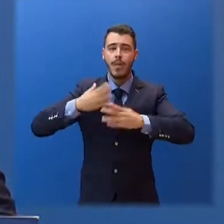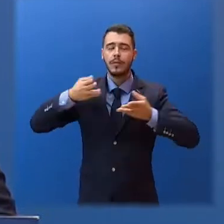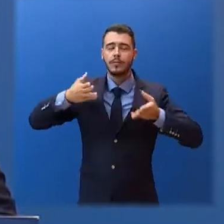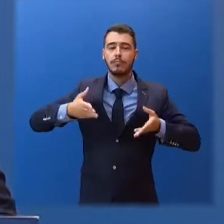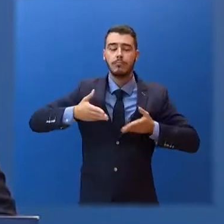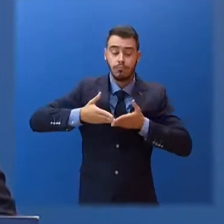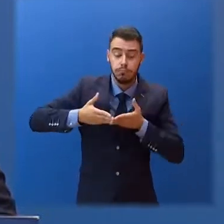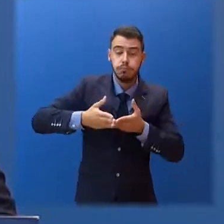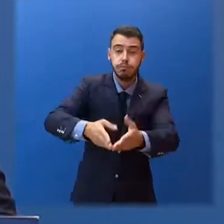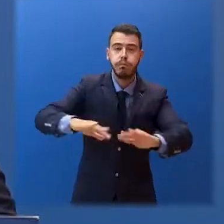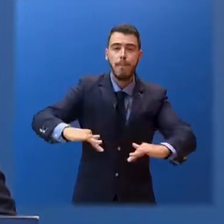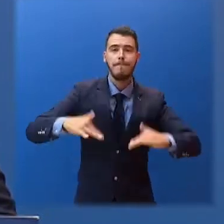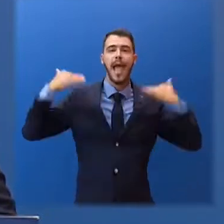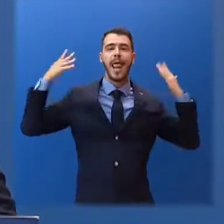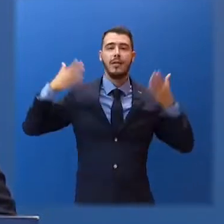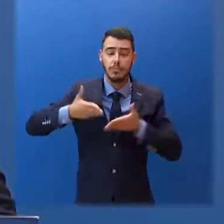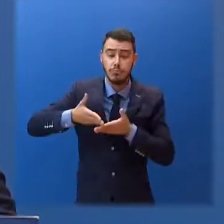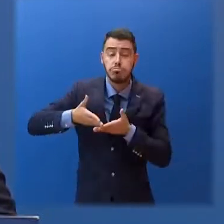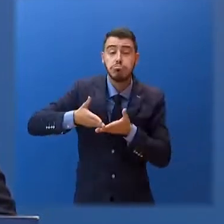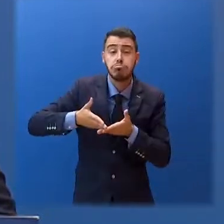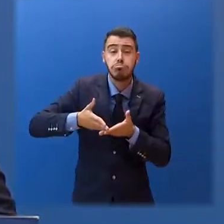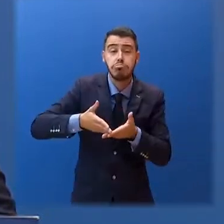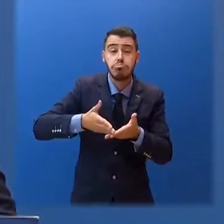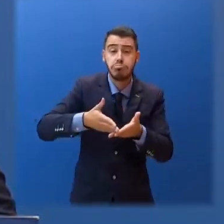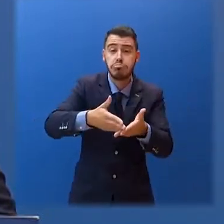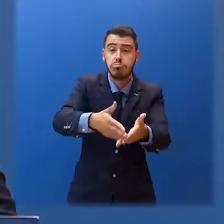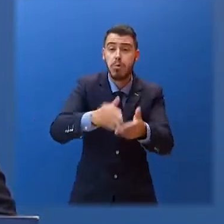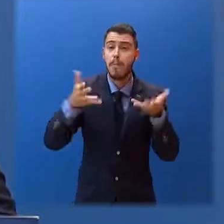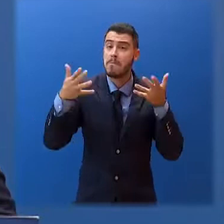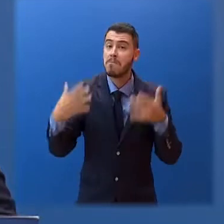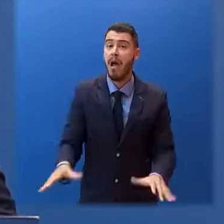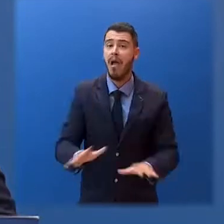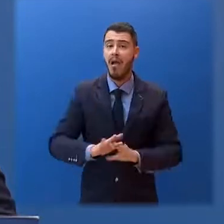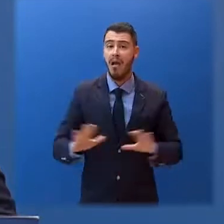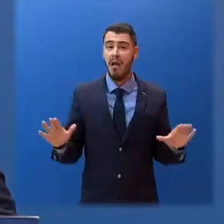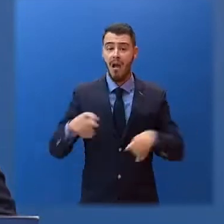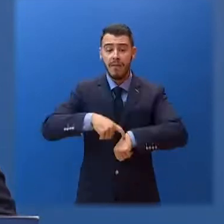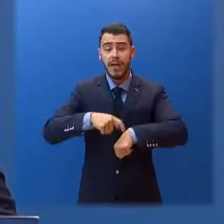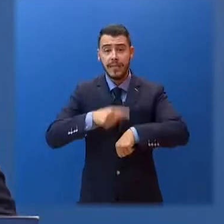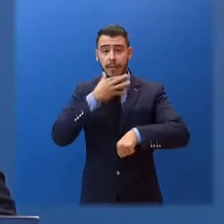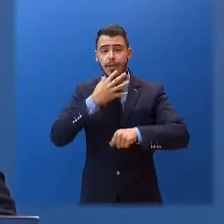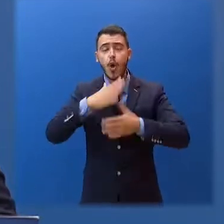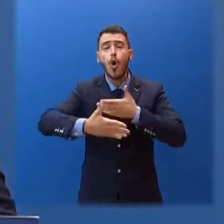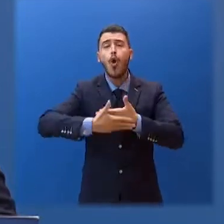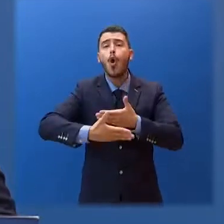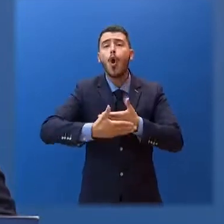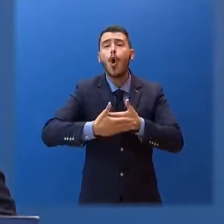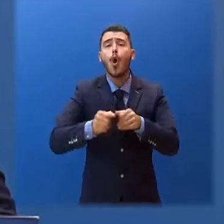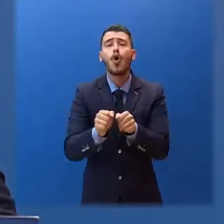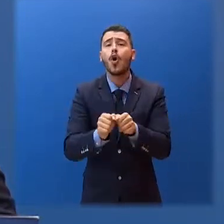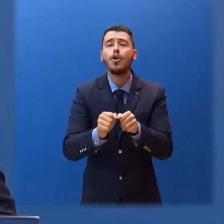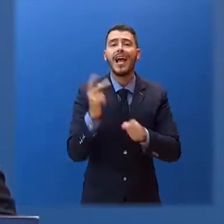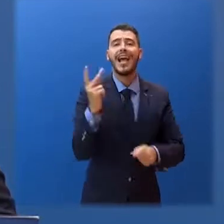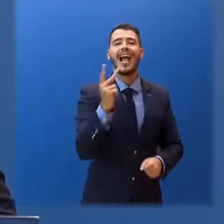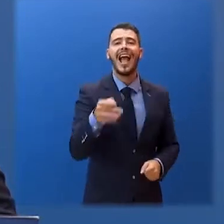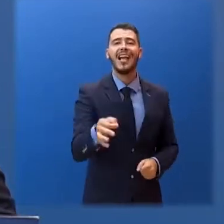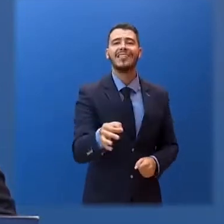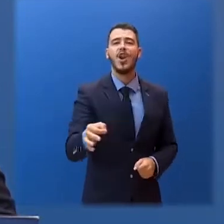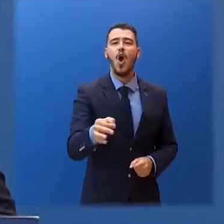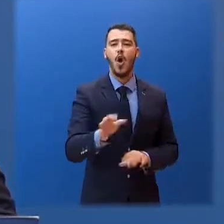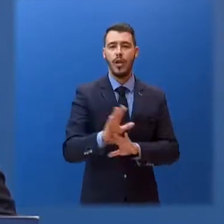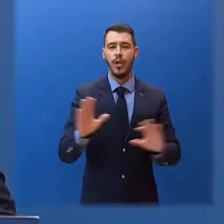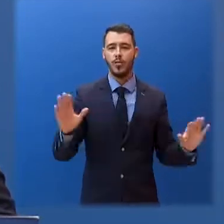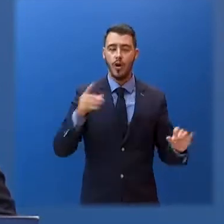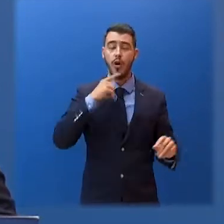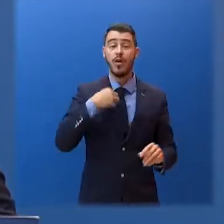οριοθετήσει με την Αίγυπτο, και ότι πλέον φτάνει πάρα πολύ κοντά στο Καστελόριζο, στο πιο κοντινό σημείο προς το Καστελόριζο, αλλά κανείς δεν